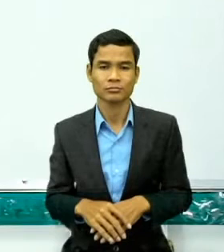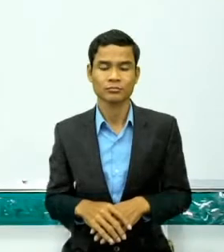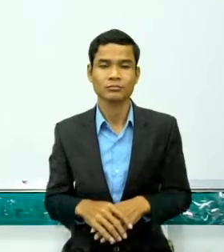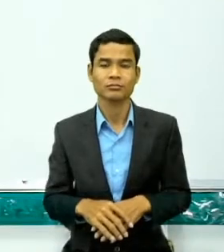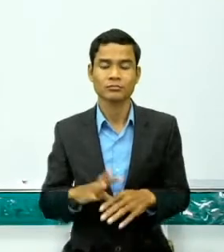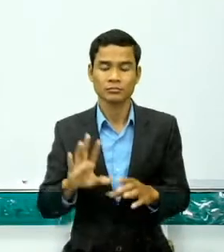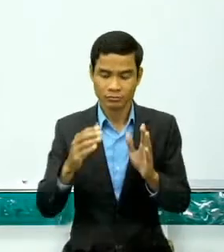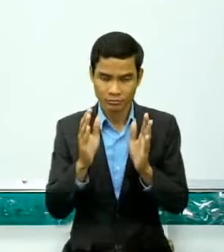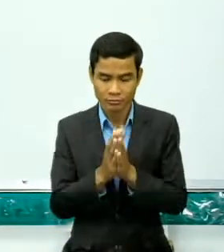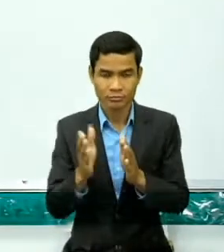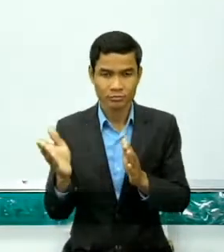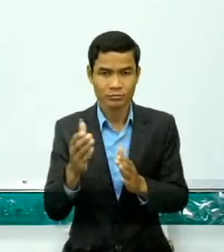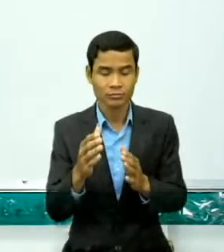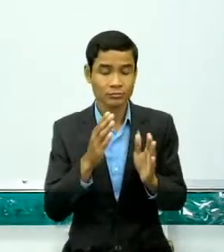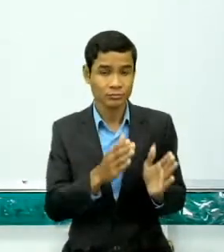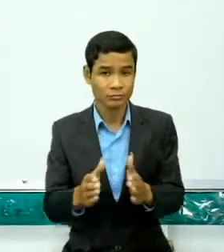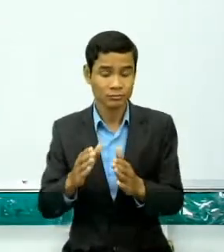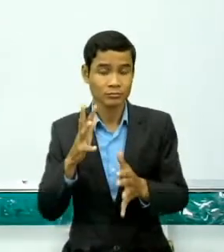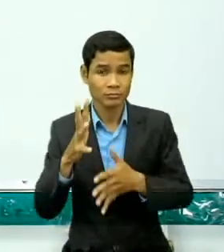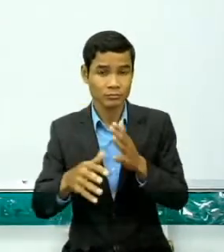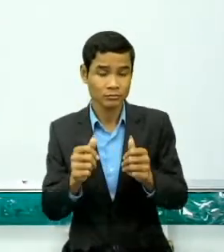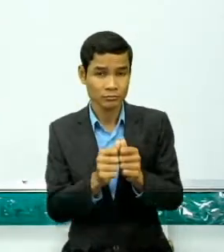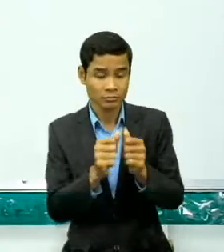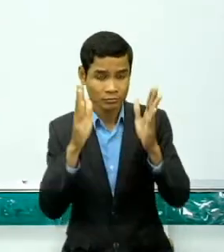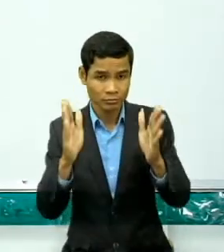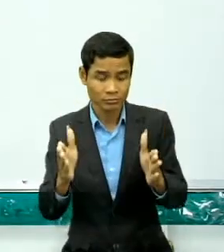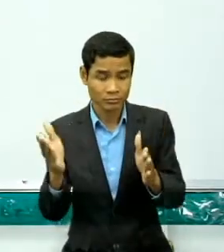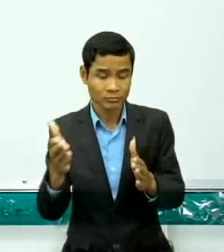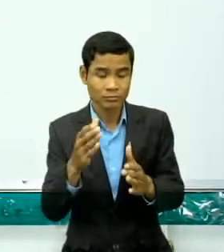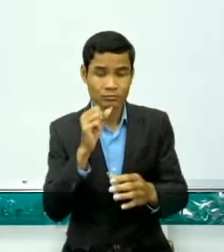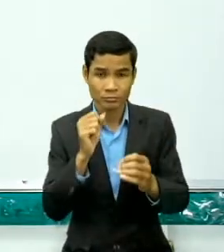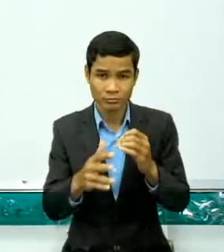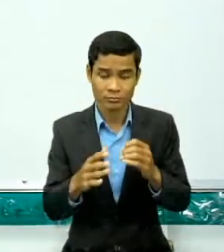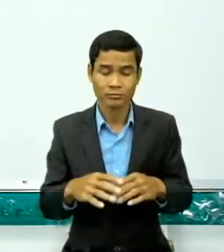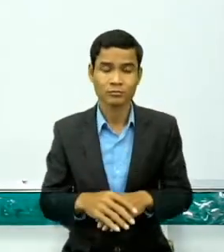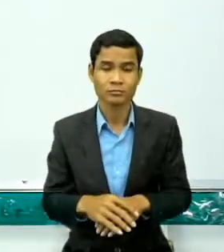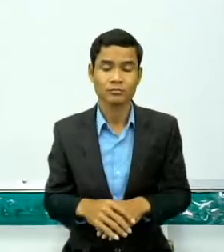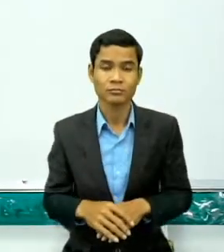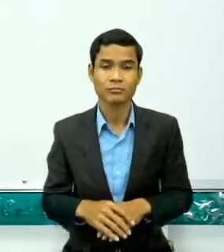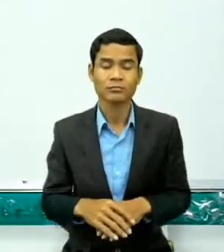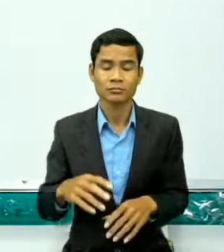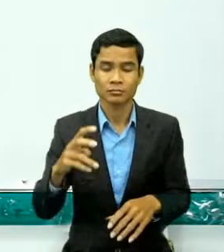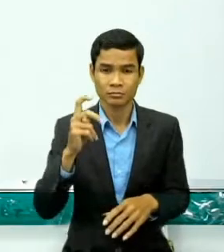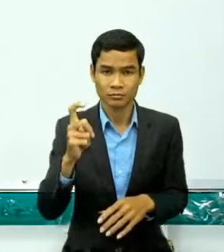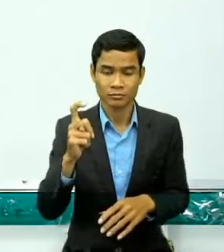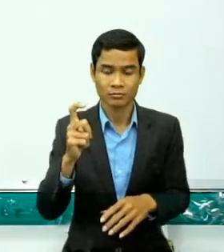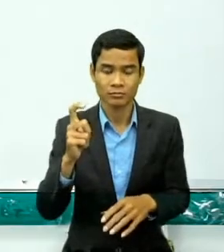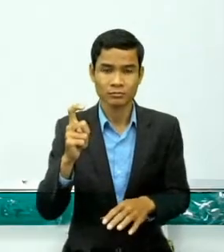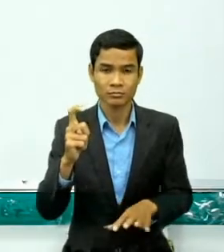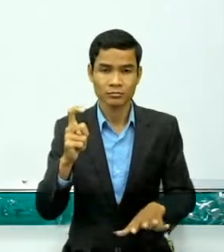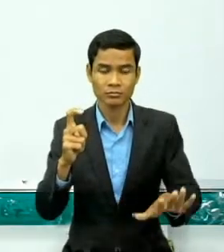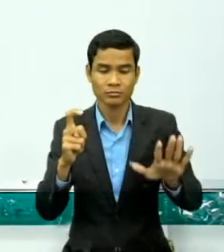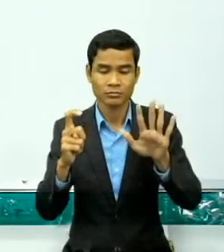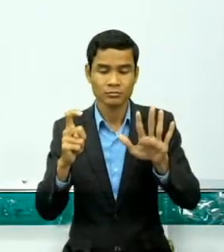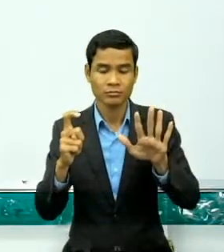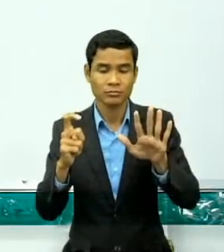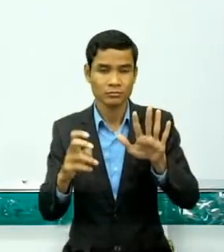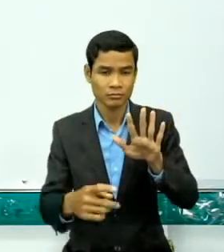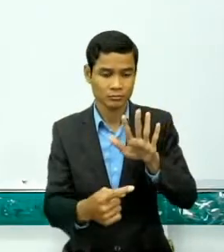ចាអរគុណកូនត្រៀមខ្លួនអានឲ្យព្រមជាមួយអ្នកគ្រូណាចាប់ផ្ដើមខ